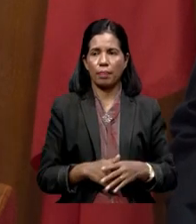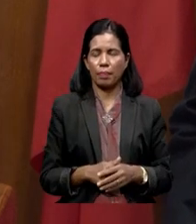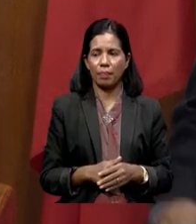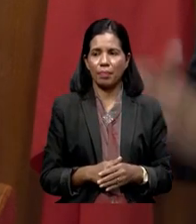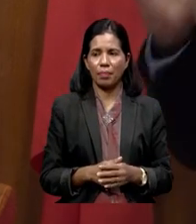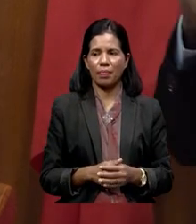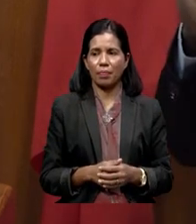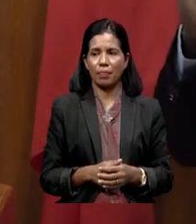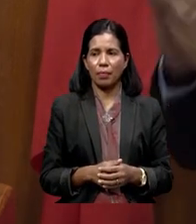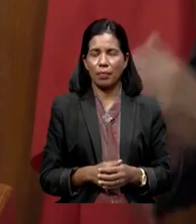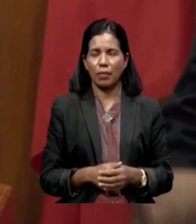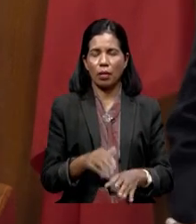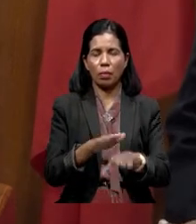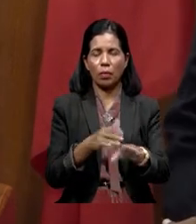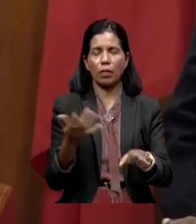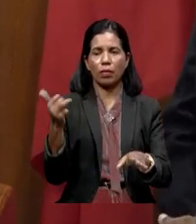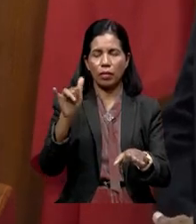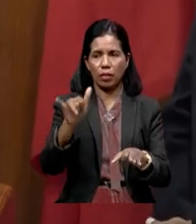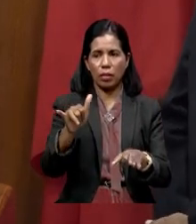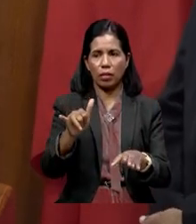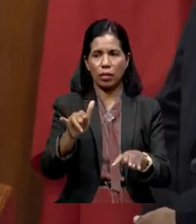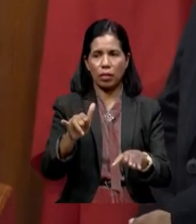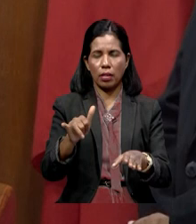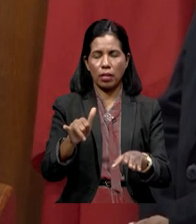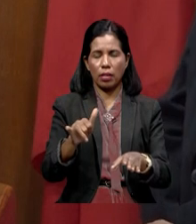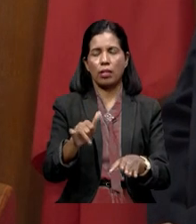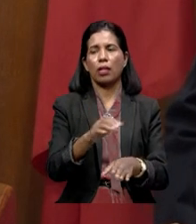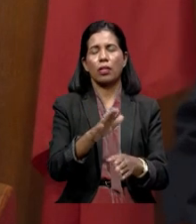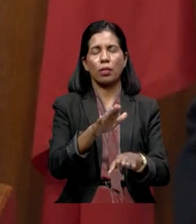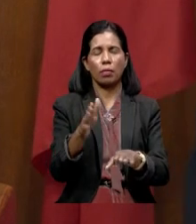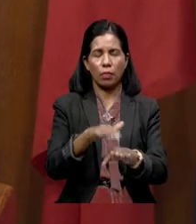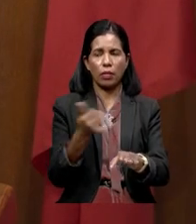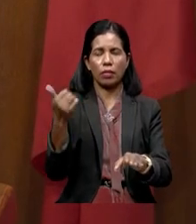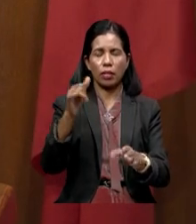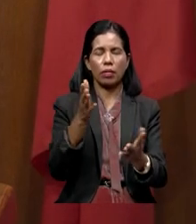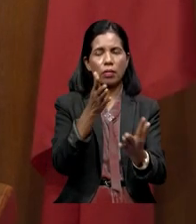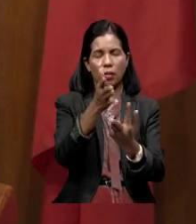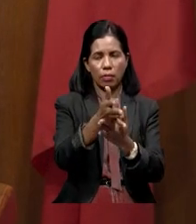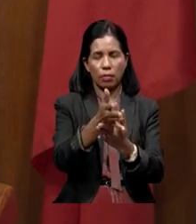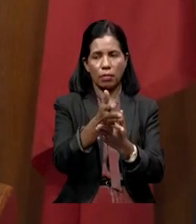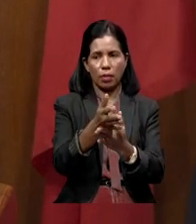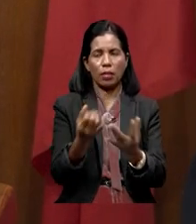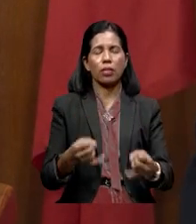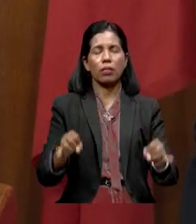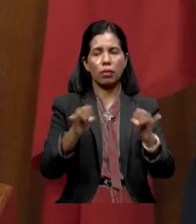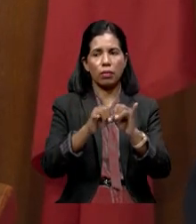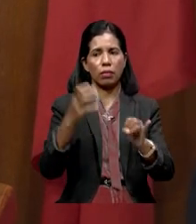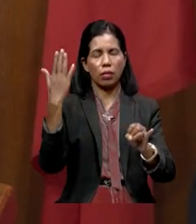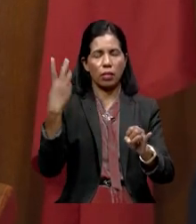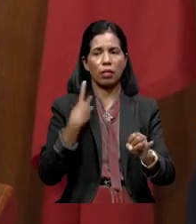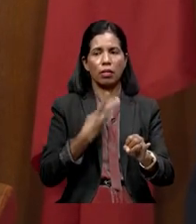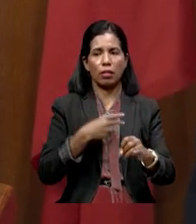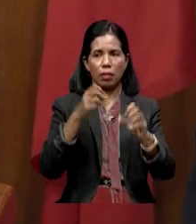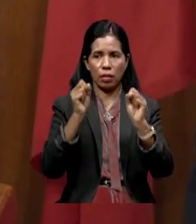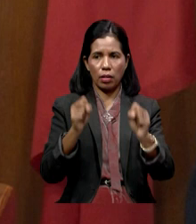mereka mereka untuk memasuki institusi kepimpinan di Malaysia bagi kita